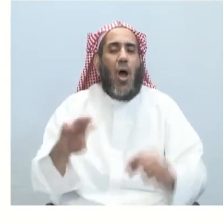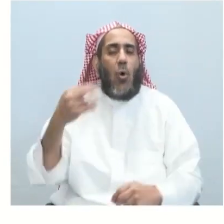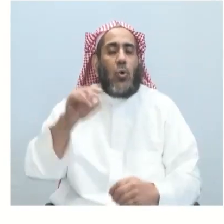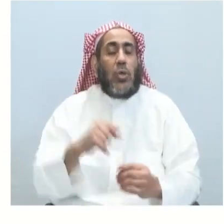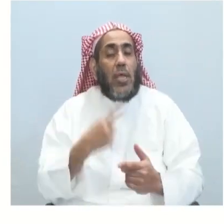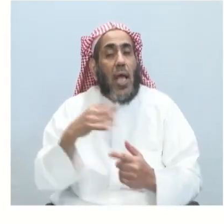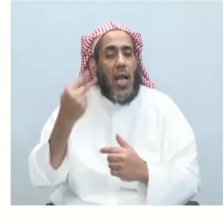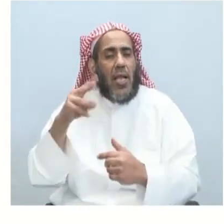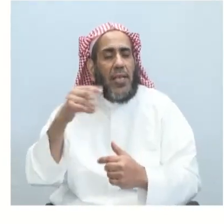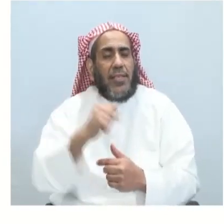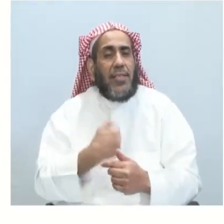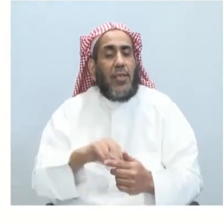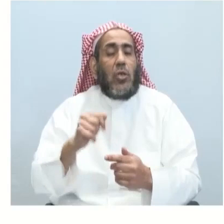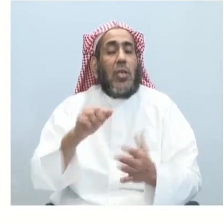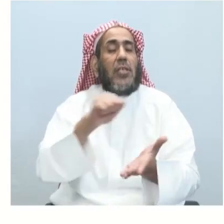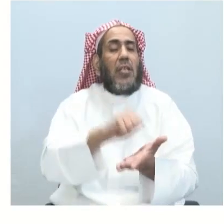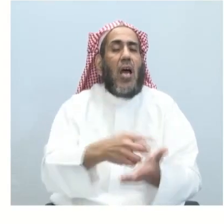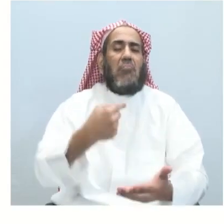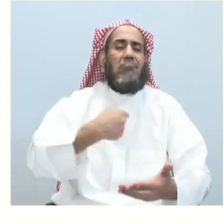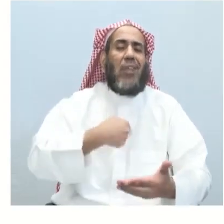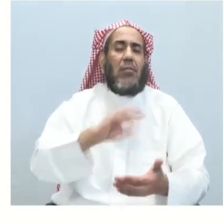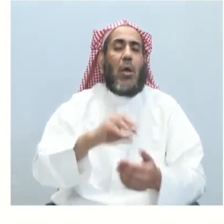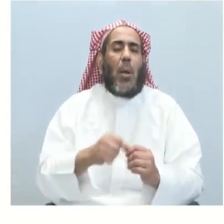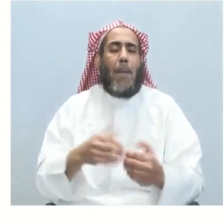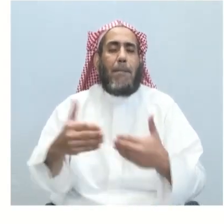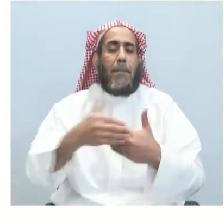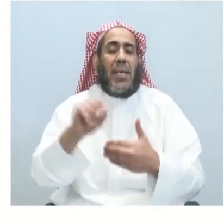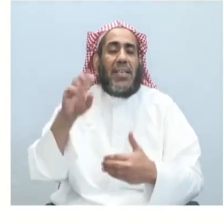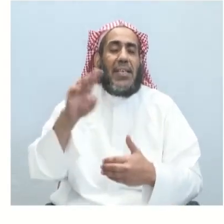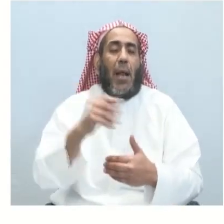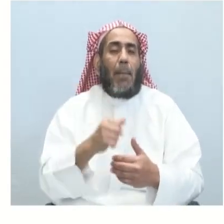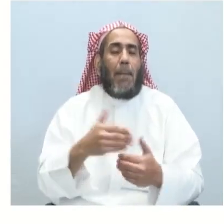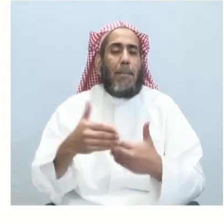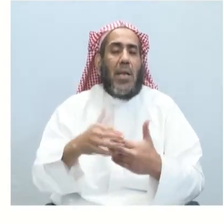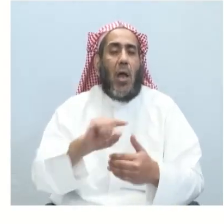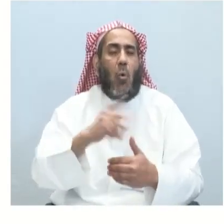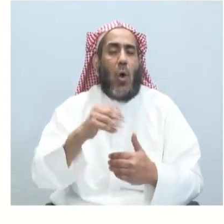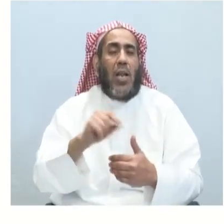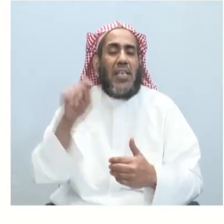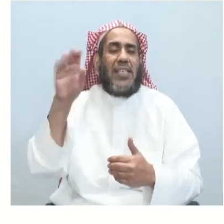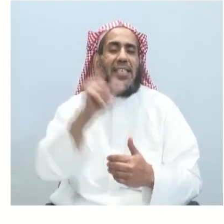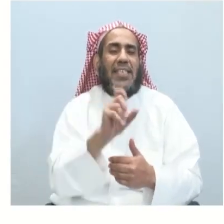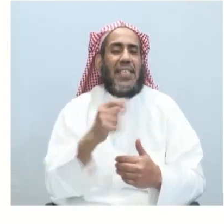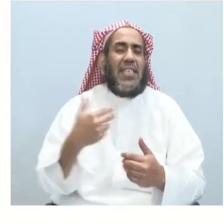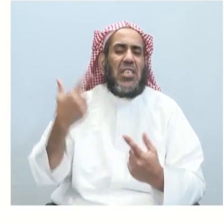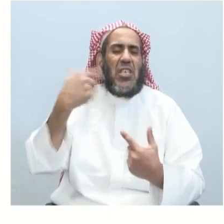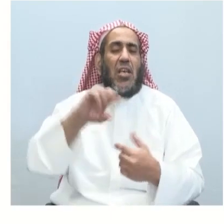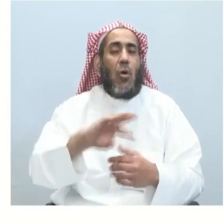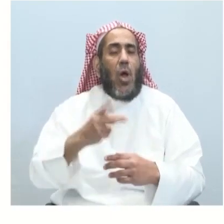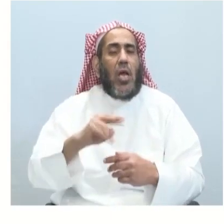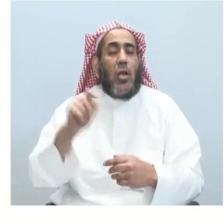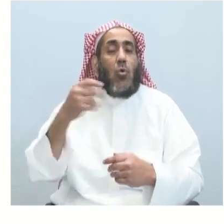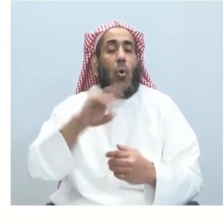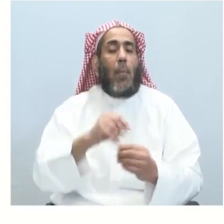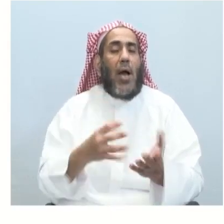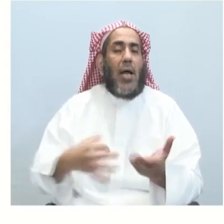عندي وليست الدار داري باقتراب منها ولا الجنس جنسي غير نعمى